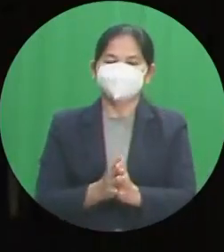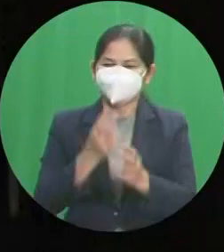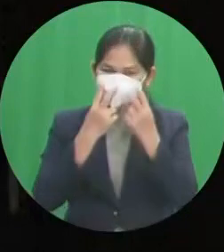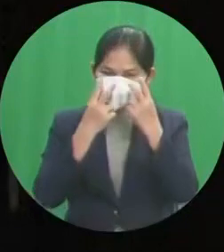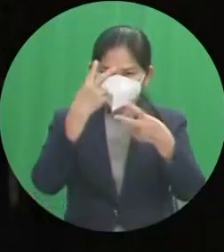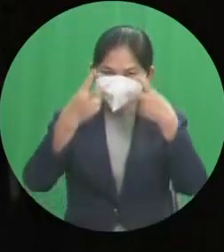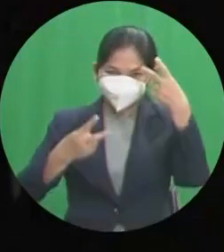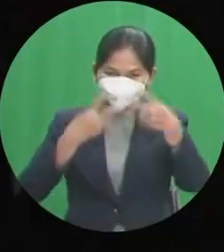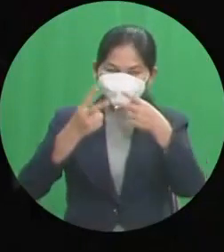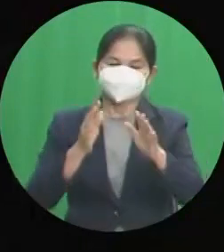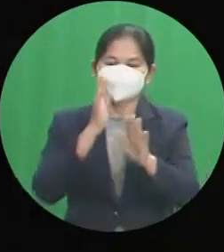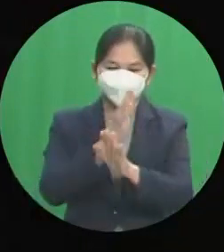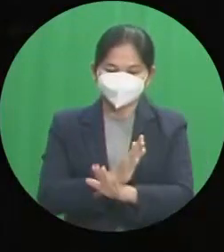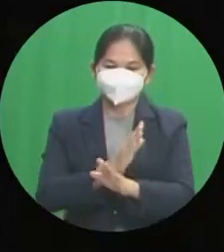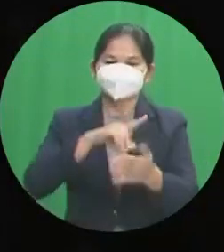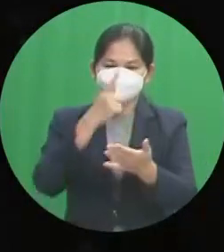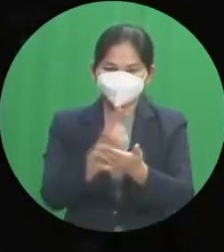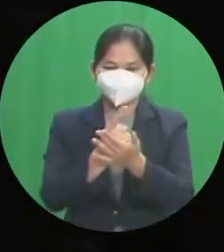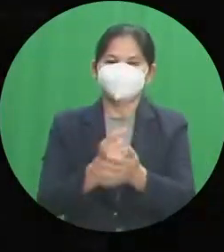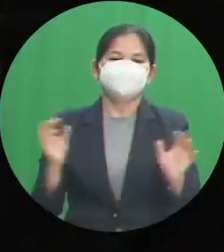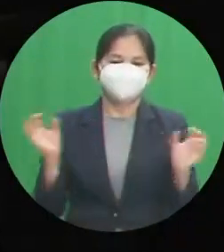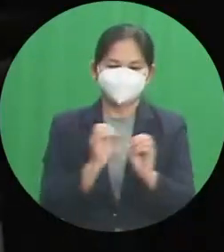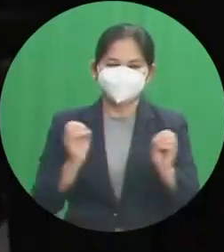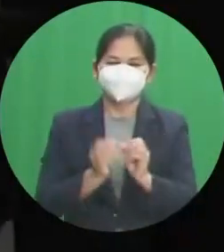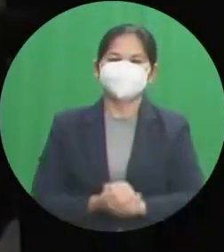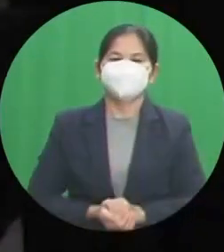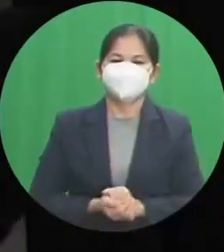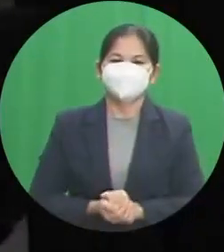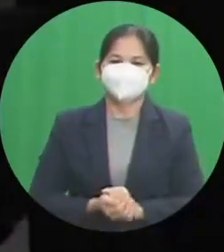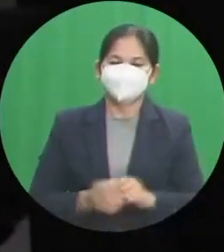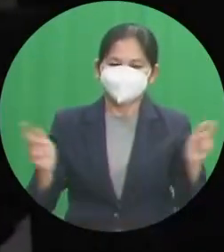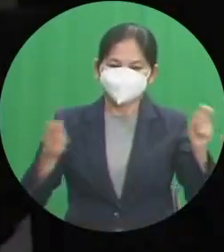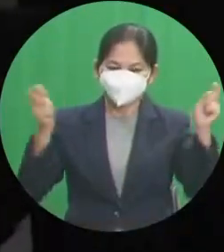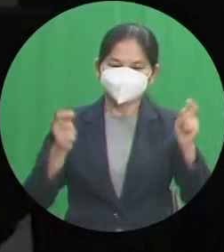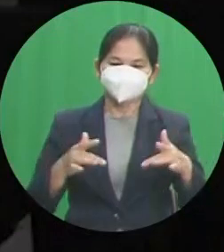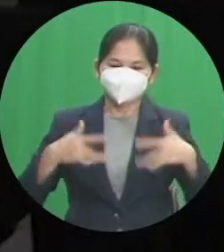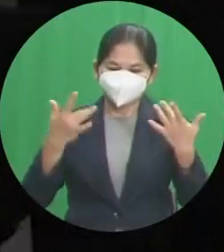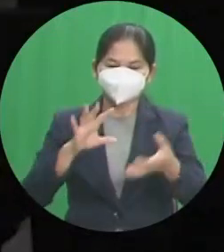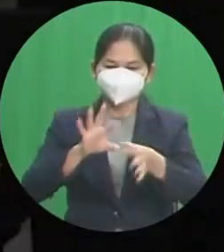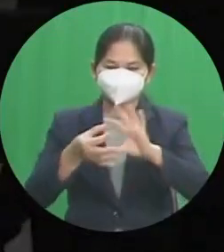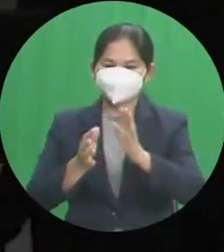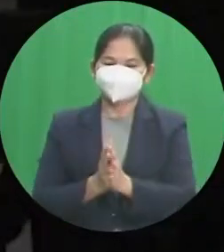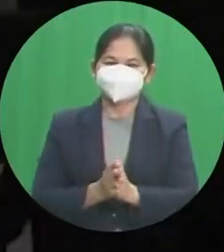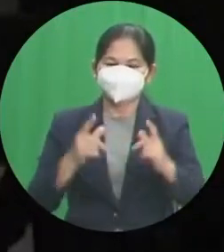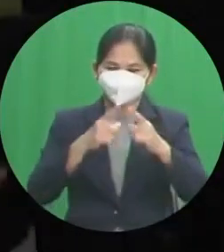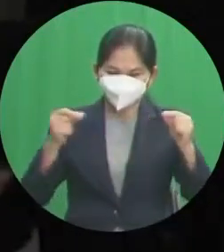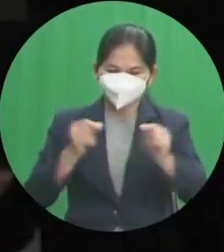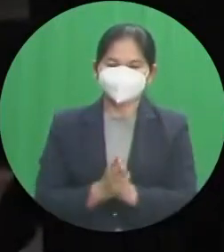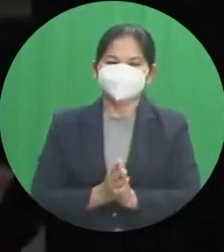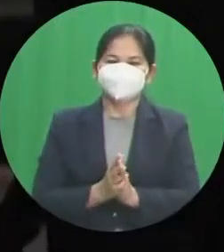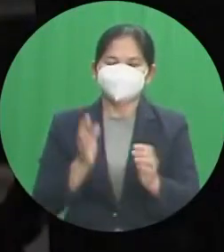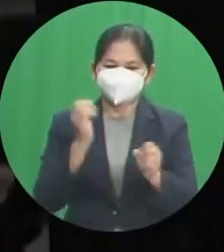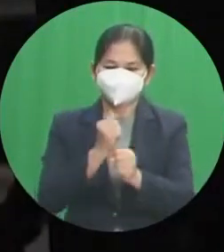ជនគ្រប់គ្រងត្រូវបានហាមឃាត់មិនឲ្យចូលទស្សនាដោយផ្ទាល់នោះឡើយពិធីបើកព្រឹត្តិការណ៍កីឡាអូឡាំពិកទីក្រុងតូក្យូនេះនឹ